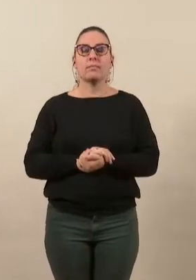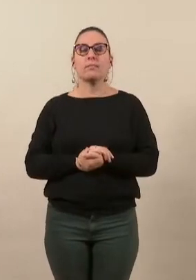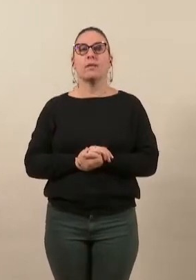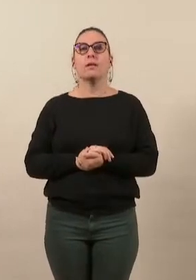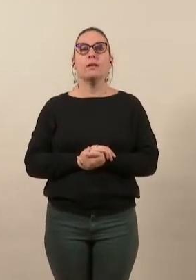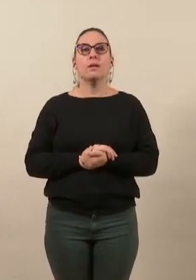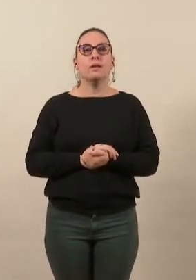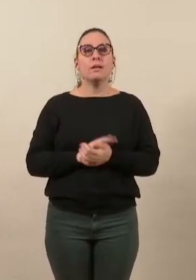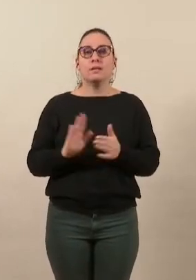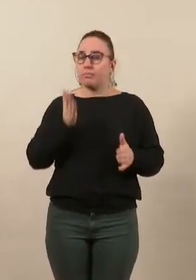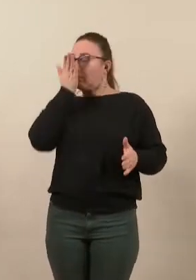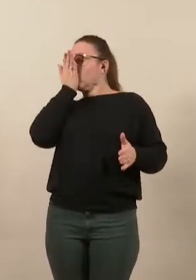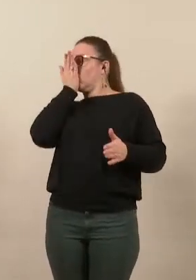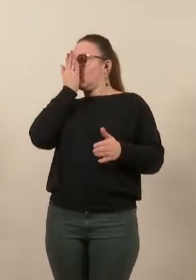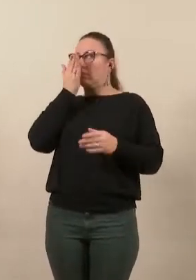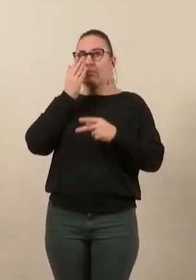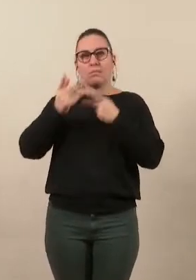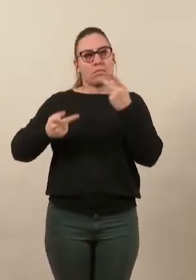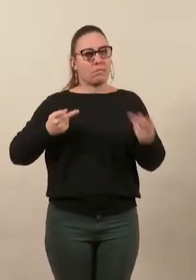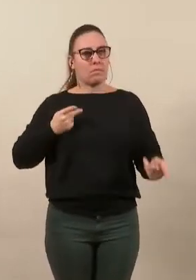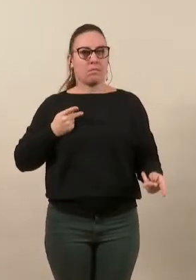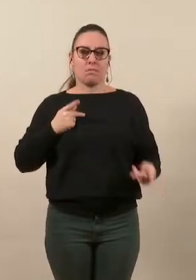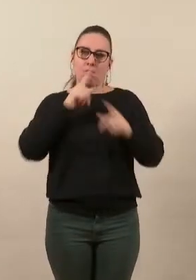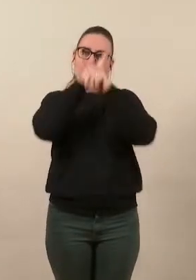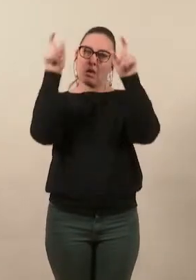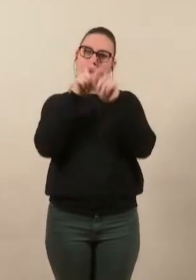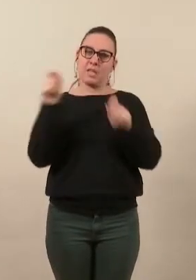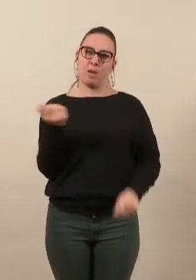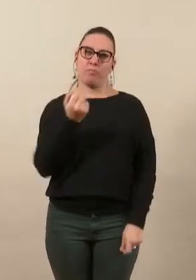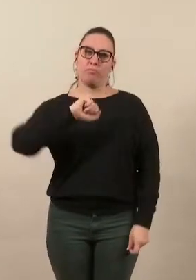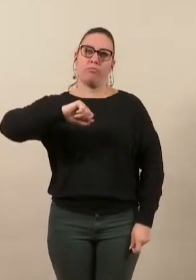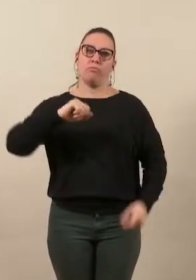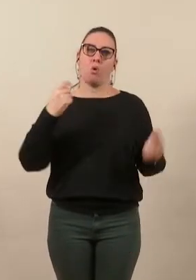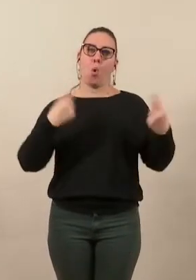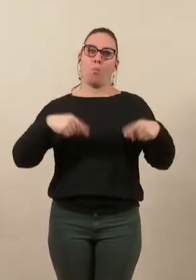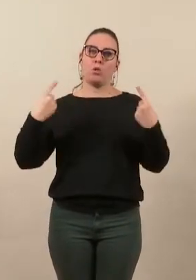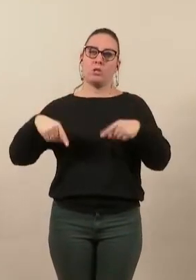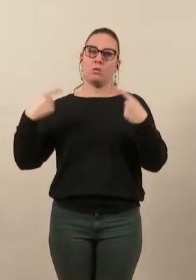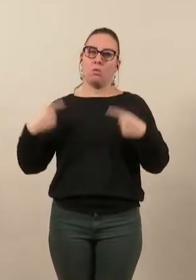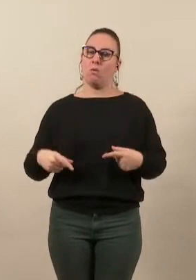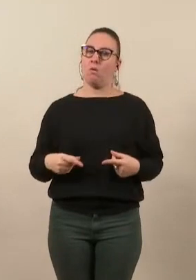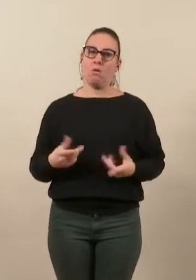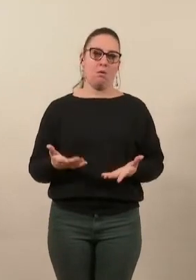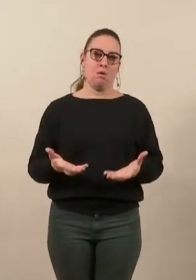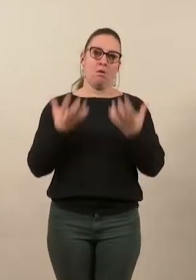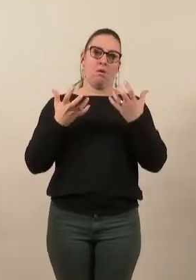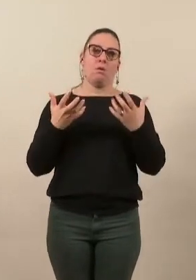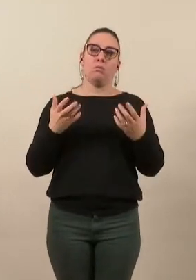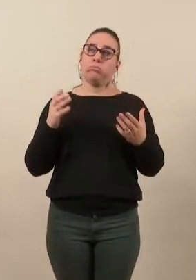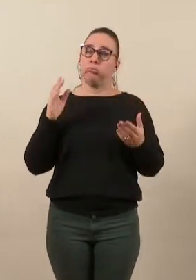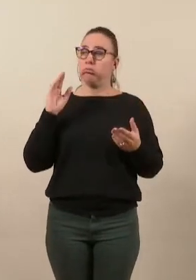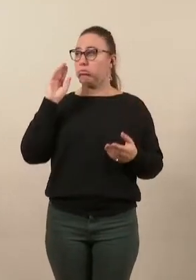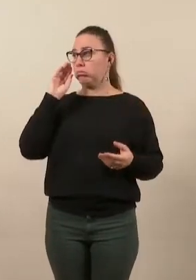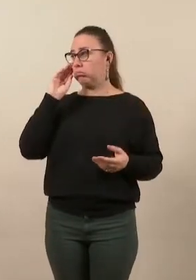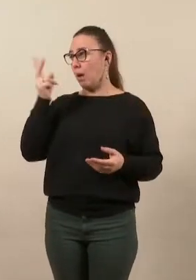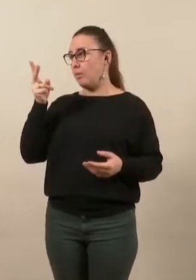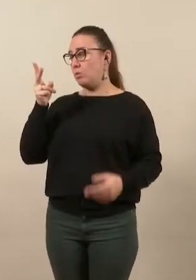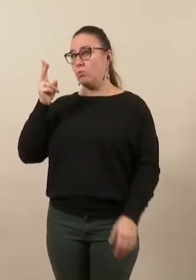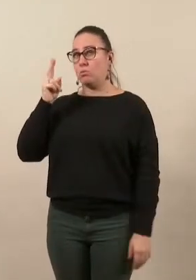envoi tardif un manque de respect flagrant pour les oppositions. Mais bon, nous y sommes malheureusement